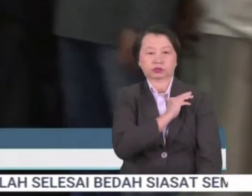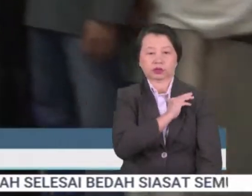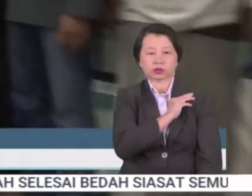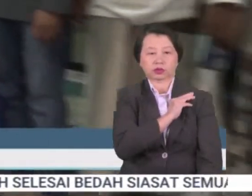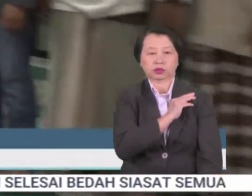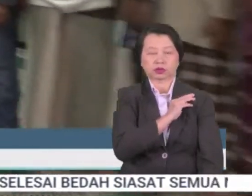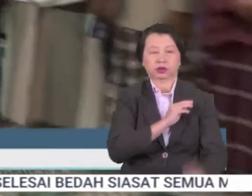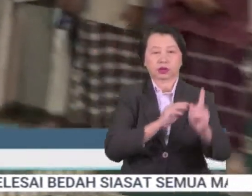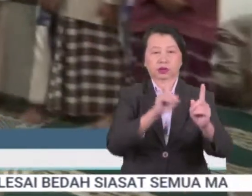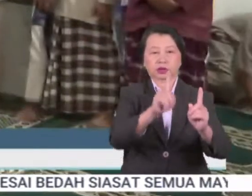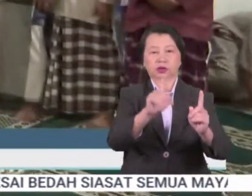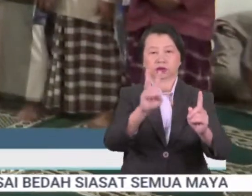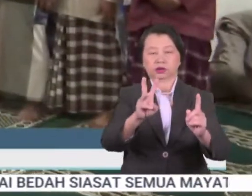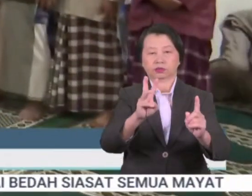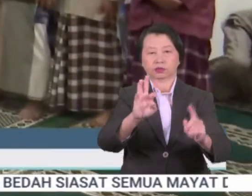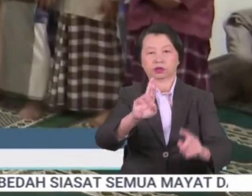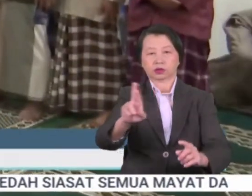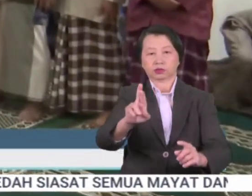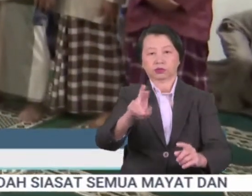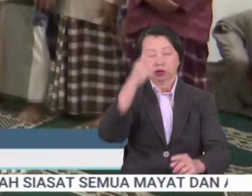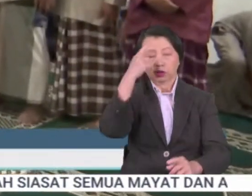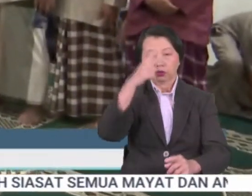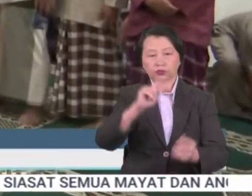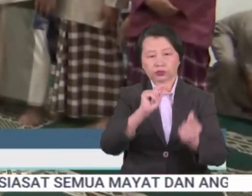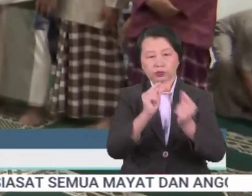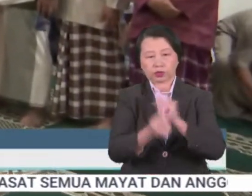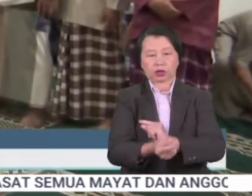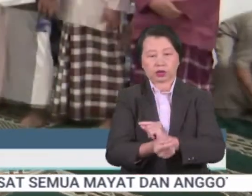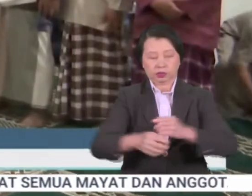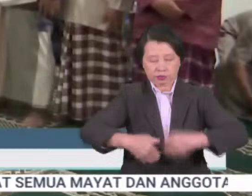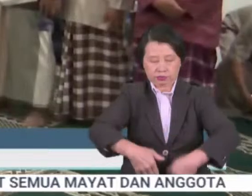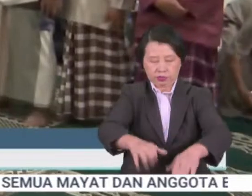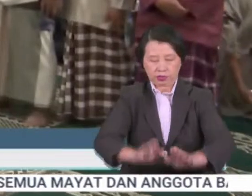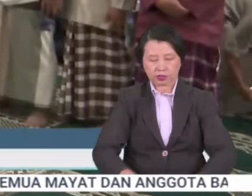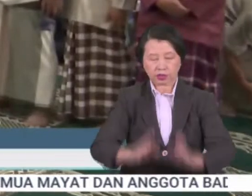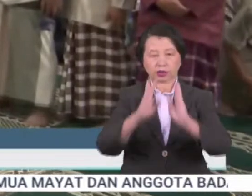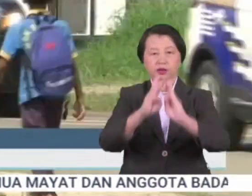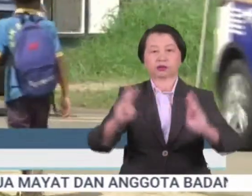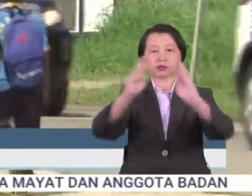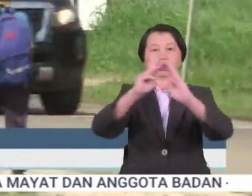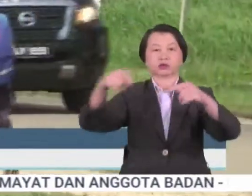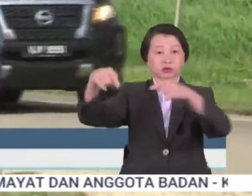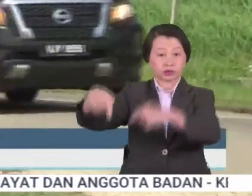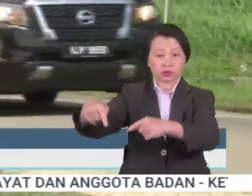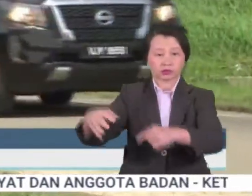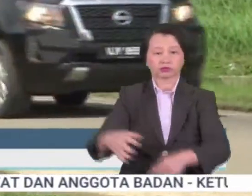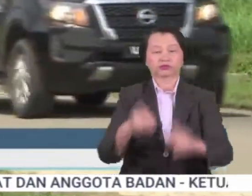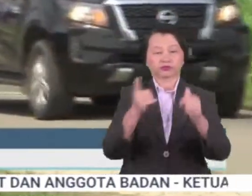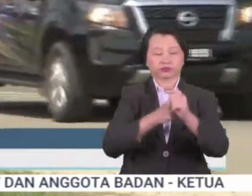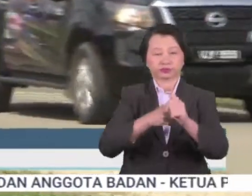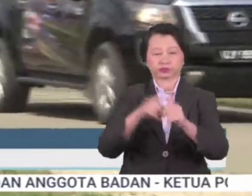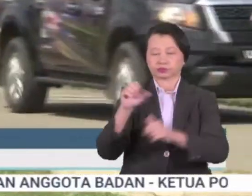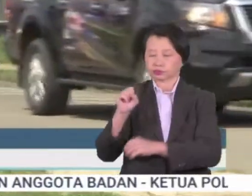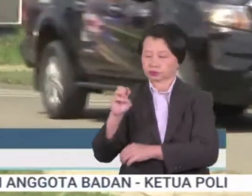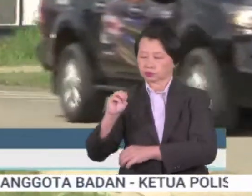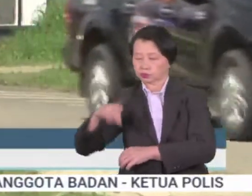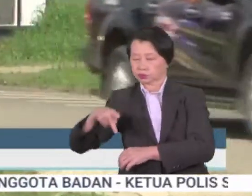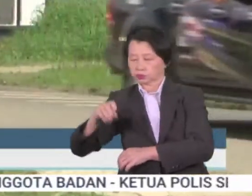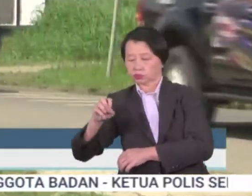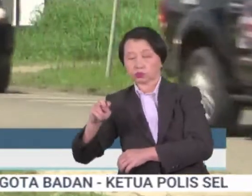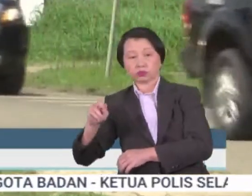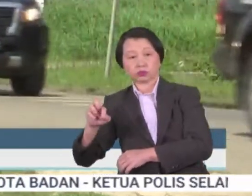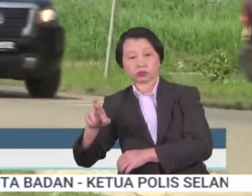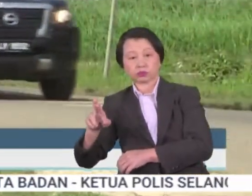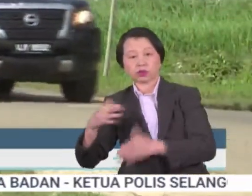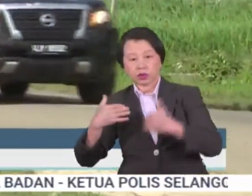berjumlah 116 r000 bagi penggantian tikar masjid berkenaan terdahulu diempora peserta konvoi turut